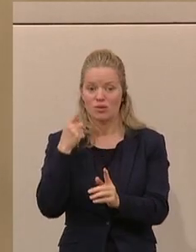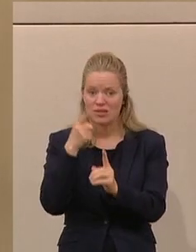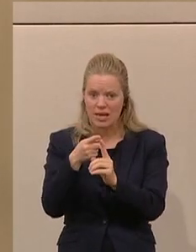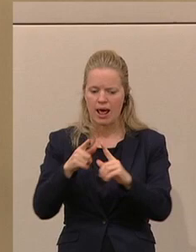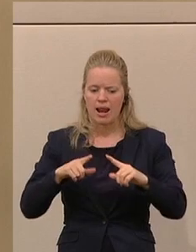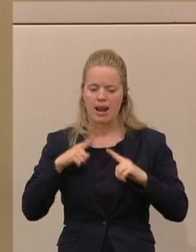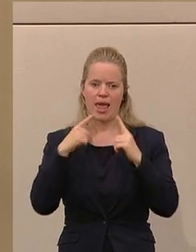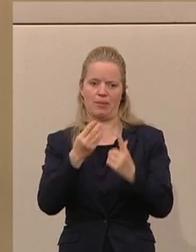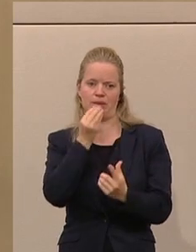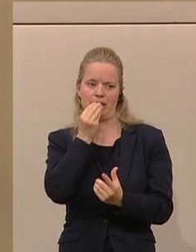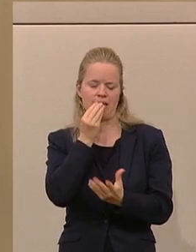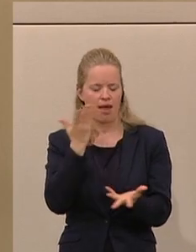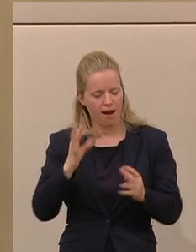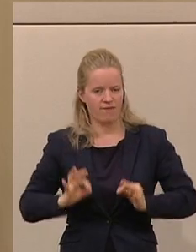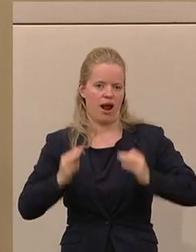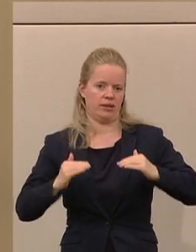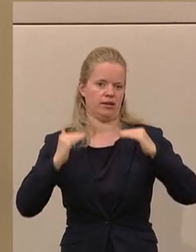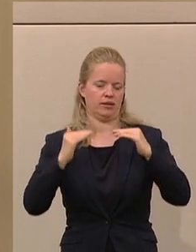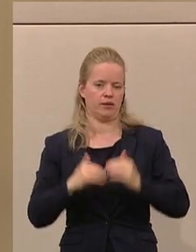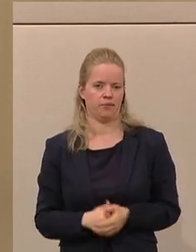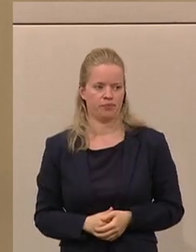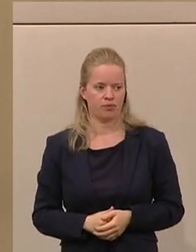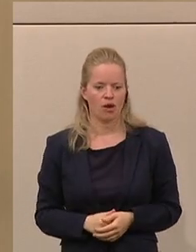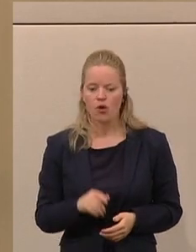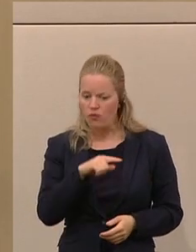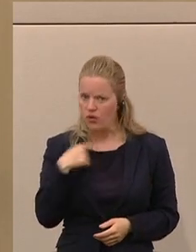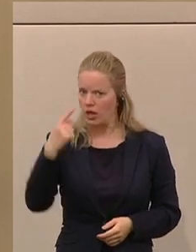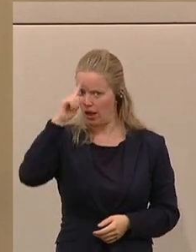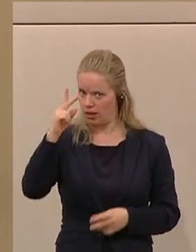Lebensmittelqualität, die wir selbstverständlich hinnehmen,